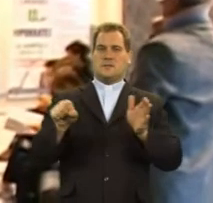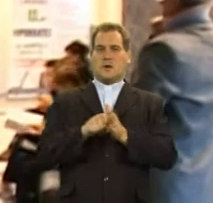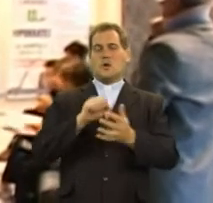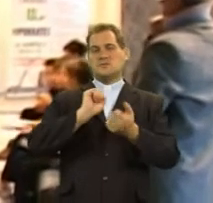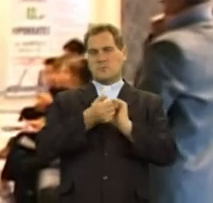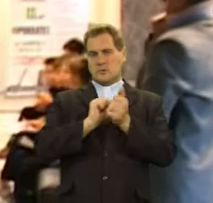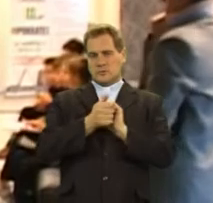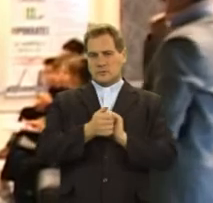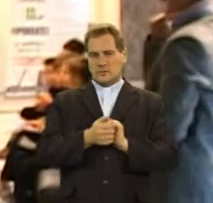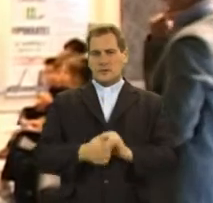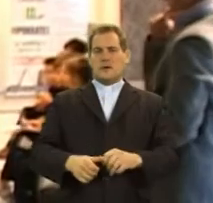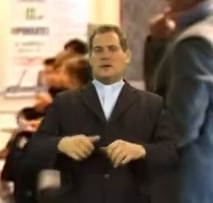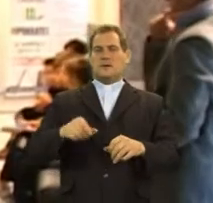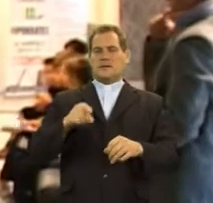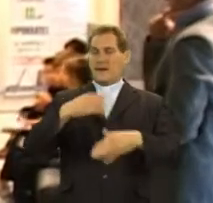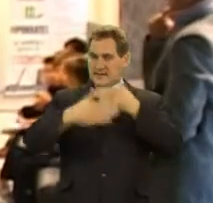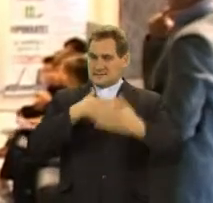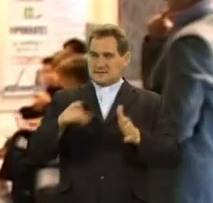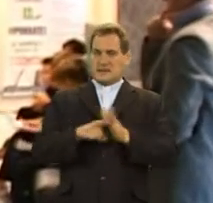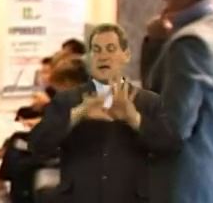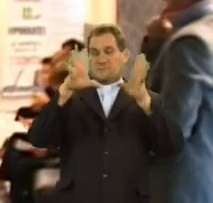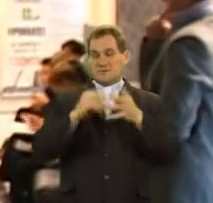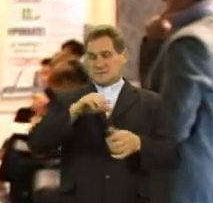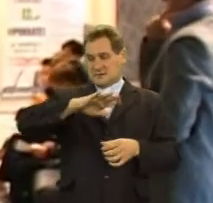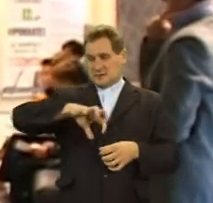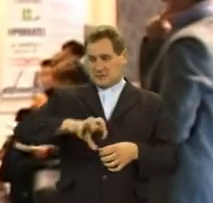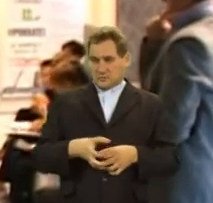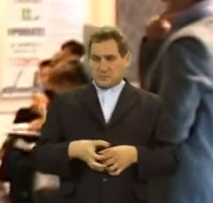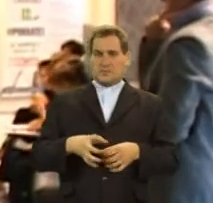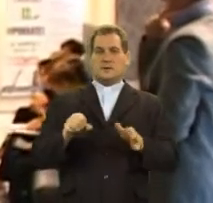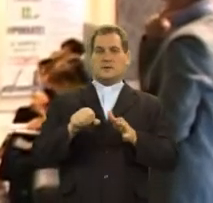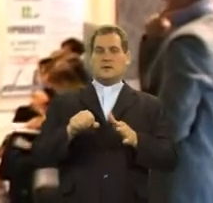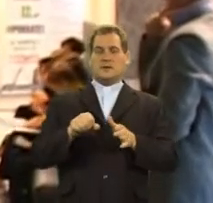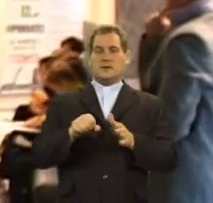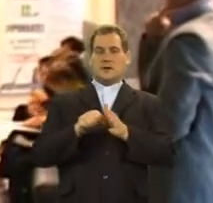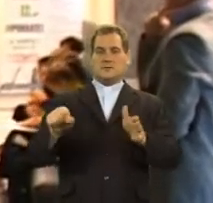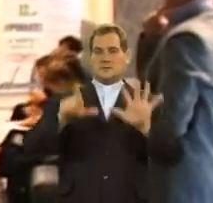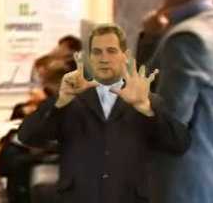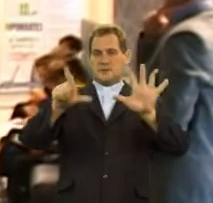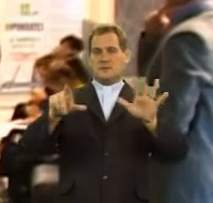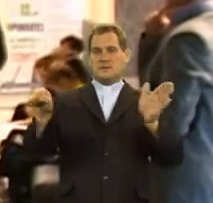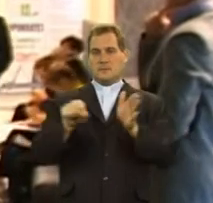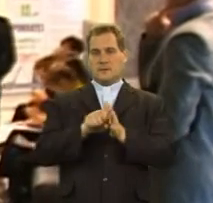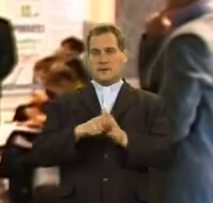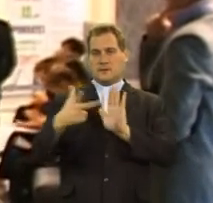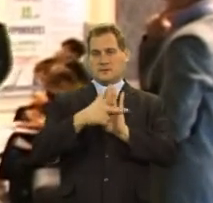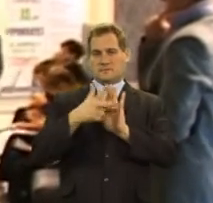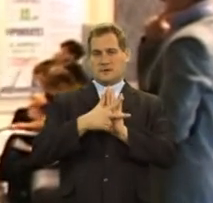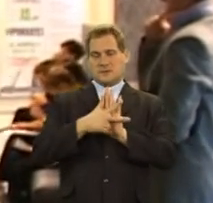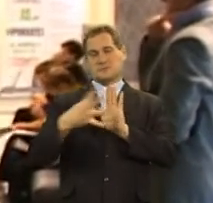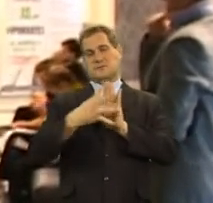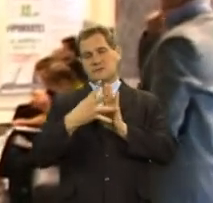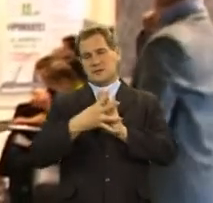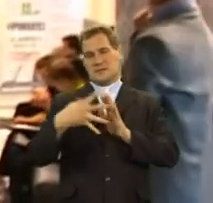dla wszystkich grup, dla wszystkich typów szkół, dla uczniów w wieku od lat 7 do lat 18 czy nawet